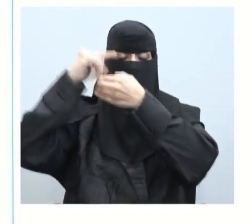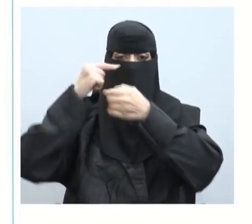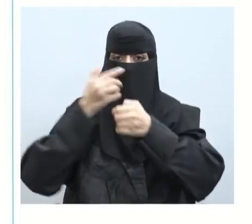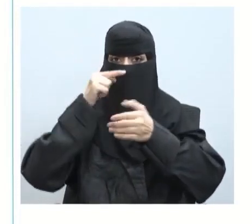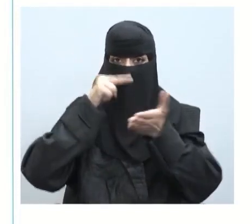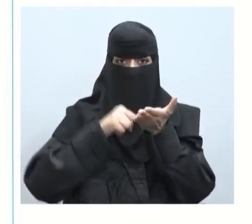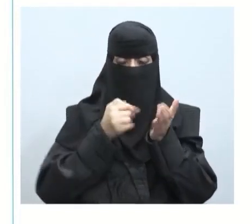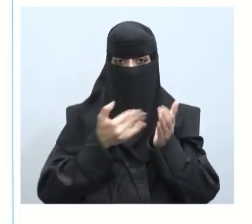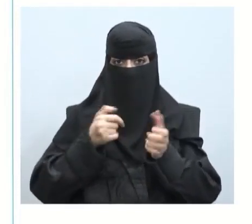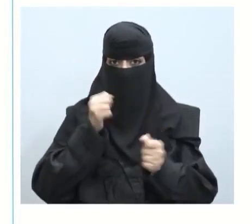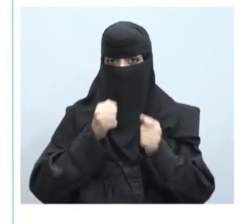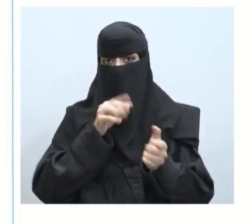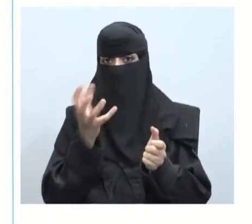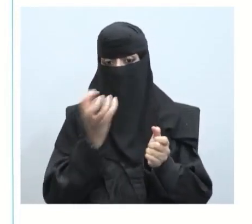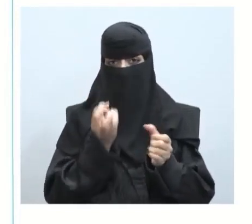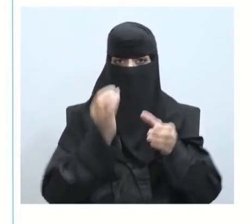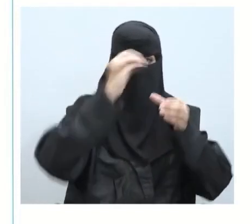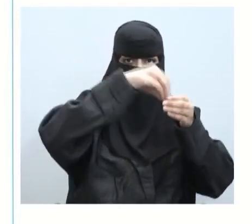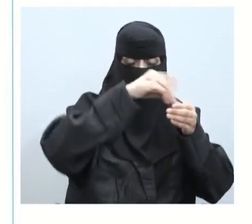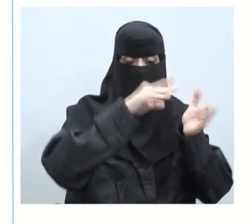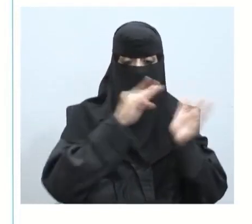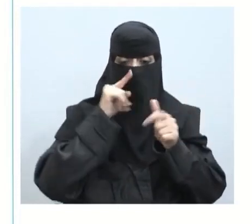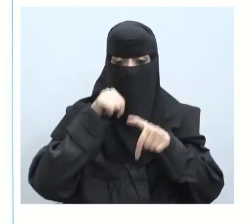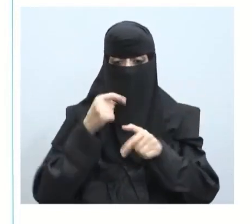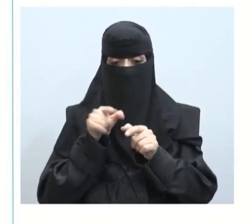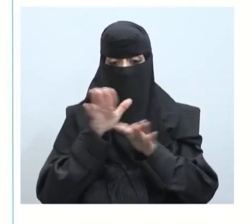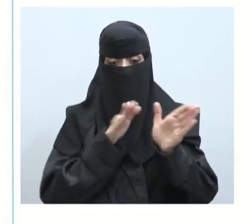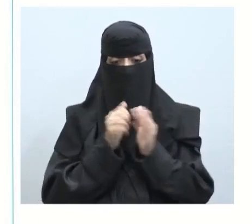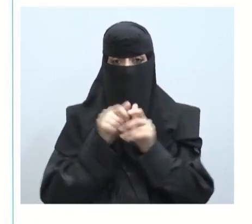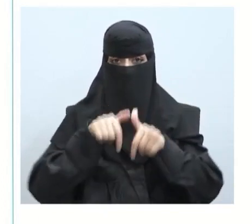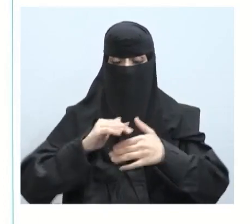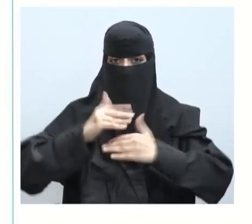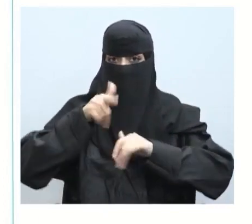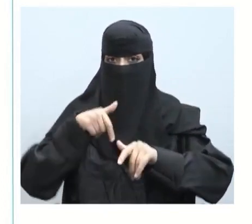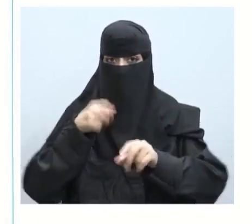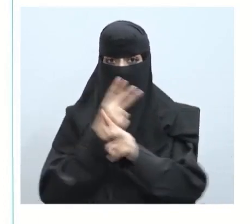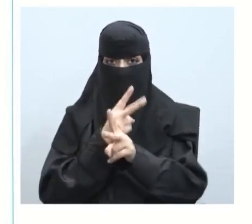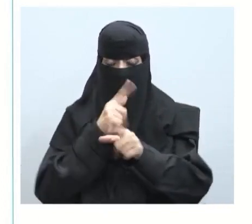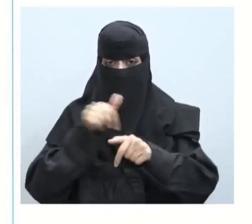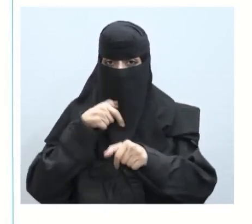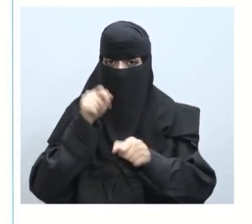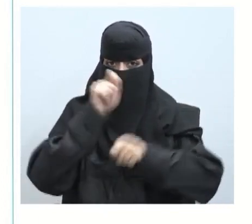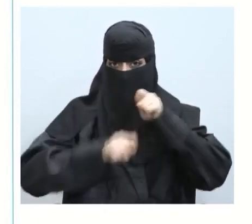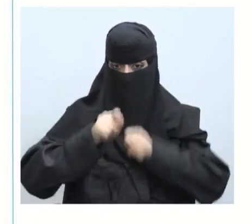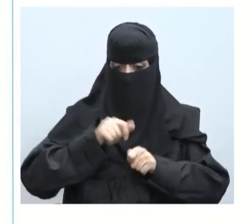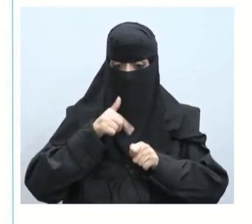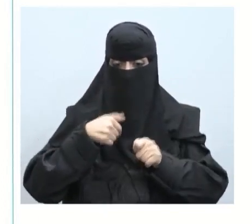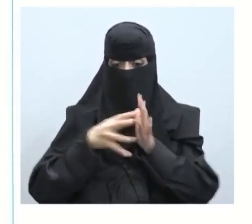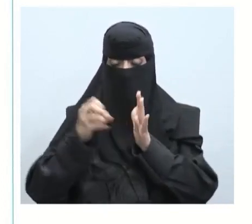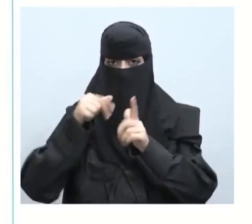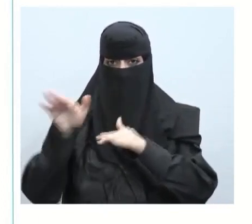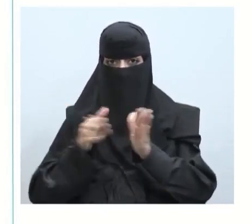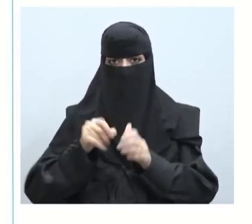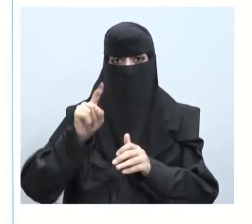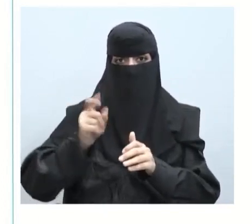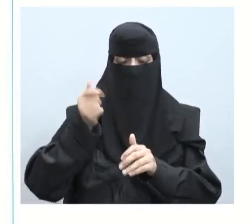سنستخدم هذا المشروع متحكم الأردوينو يمثل حاوية ذكية، وسنقوم ببرمجته باستخدام بروتوكول فيرماتا وبايثون،